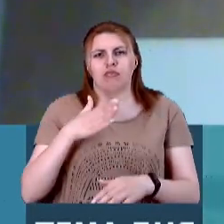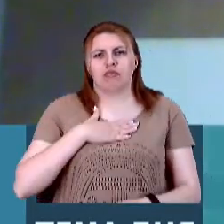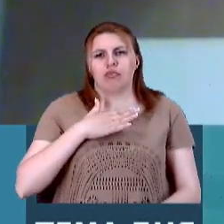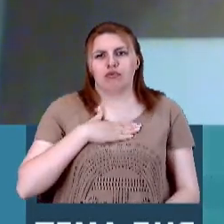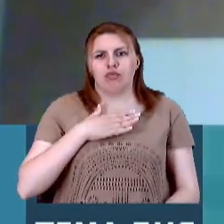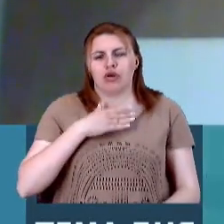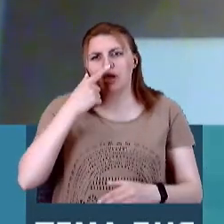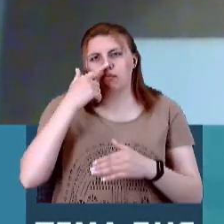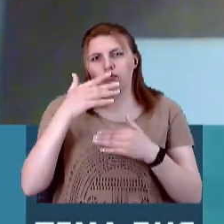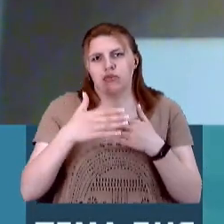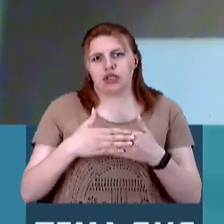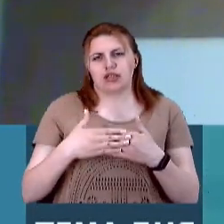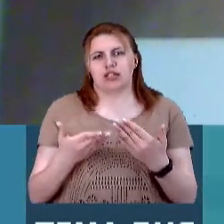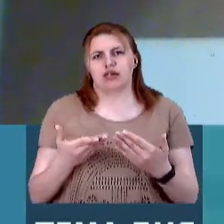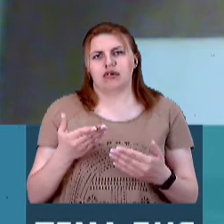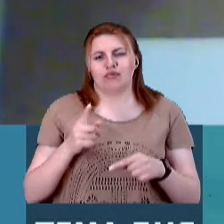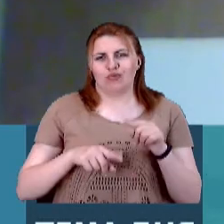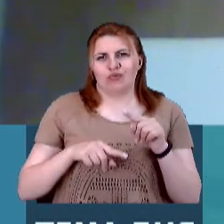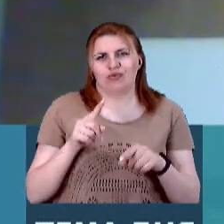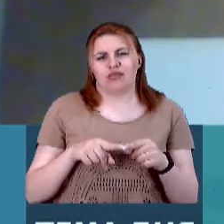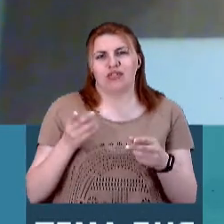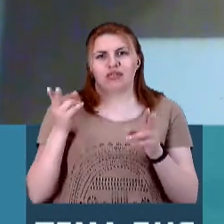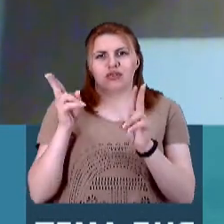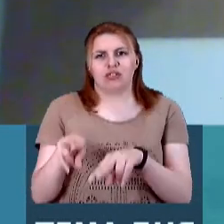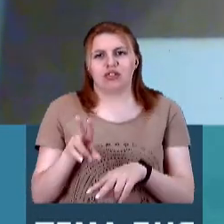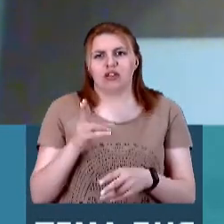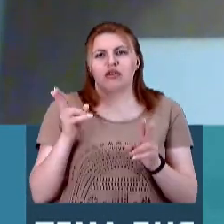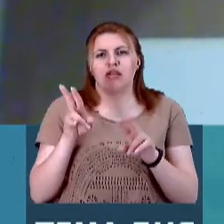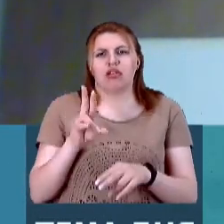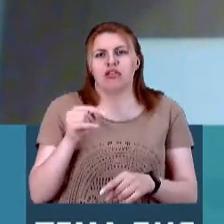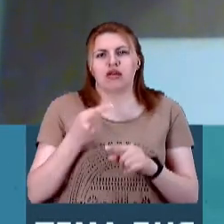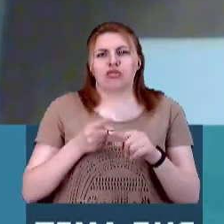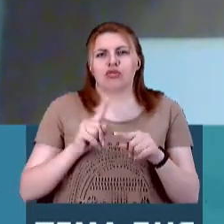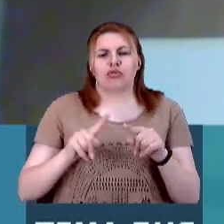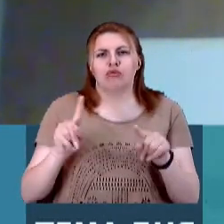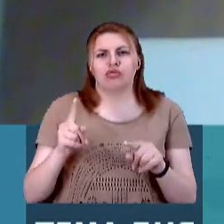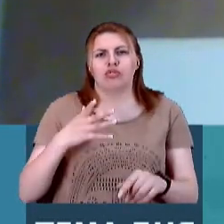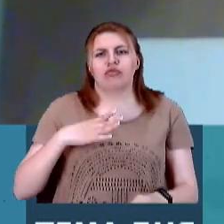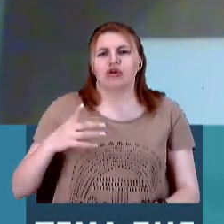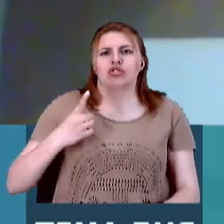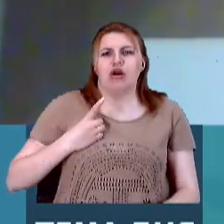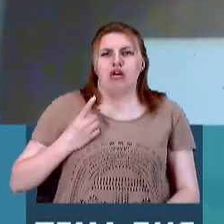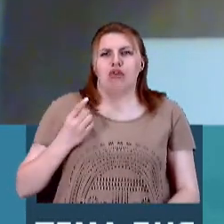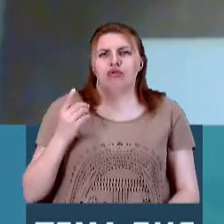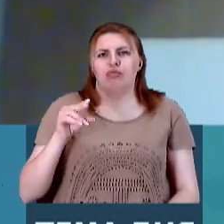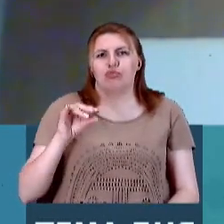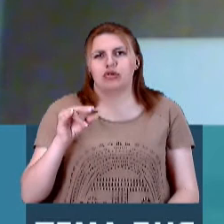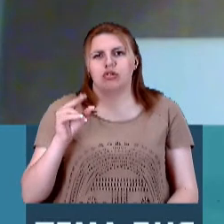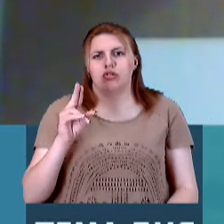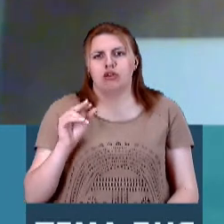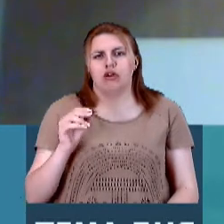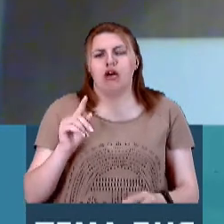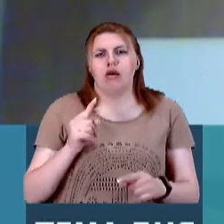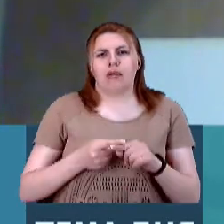близькі інші, вони залишились не тому, що вони там чекають Путіна, а тому, що такі обставини. Більш